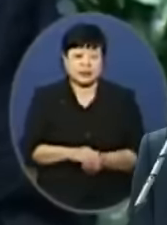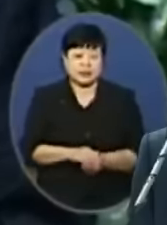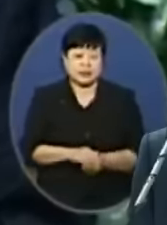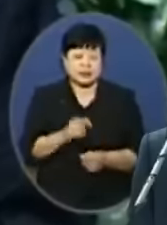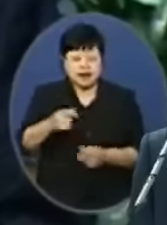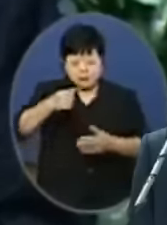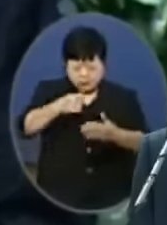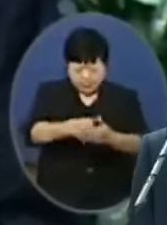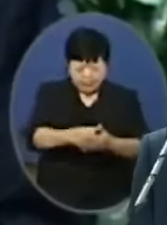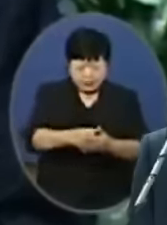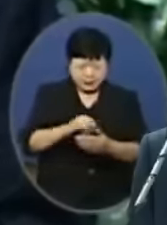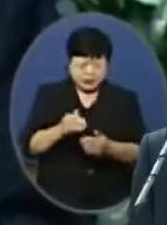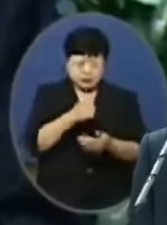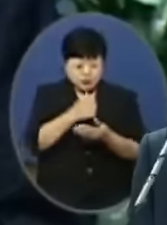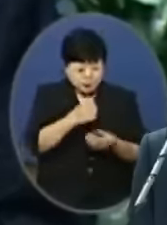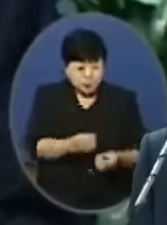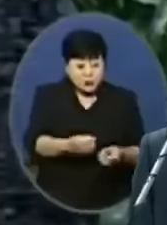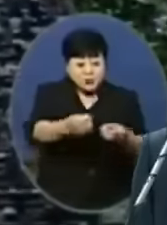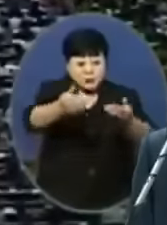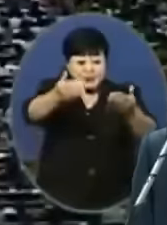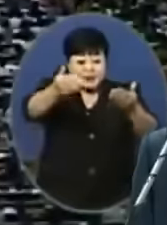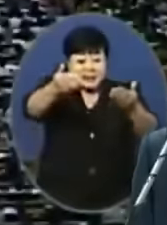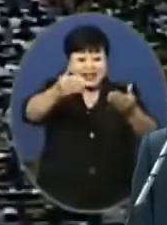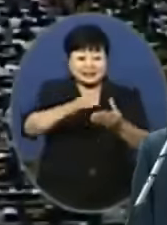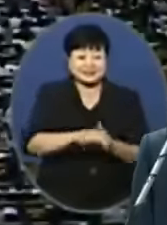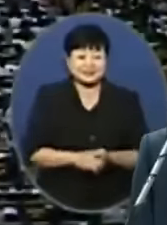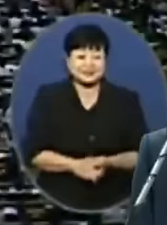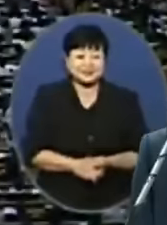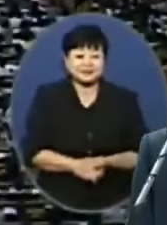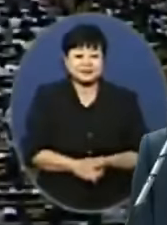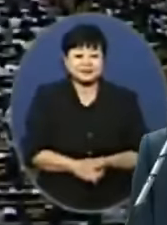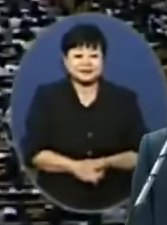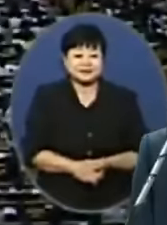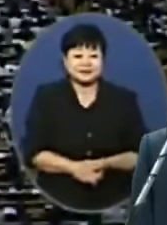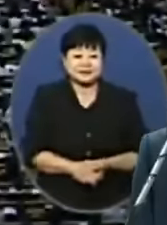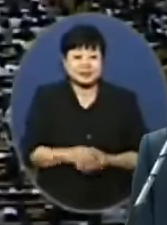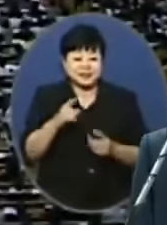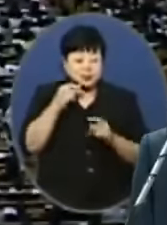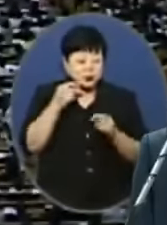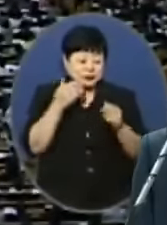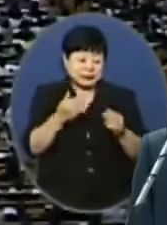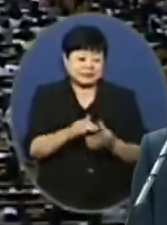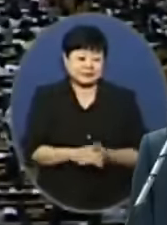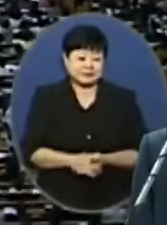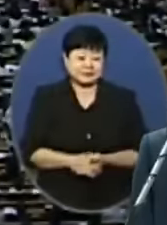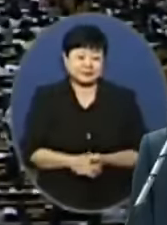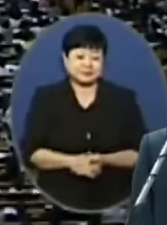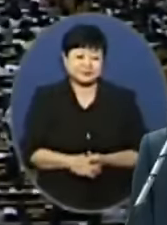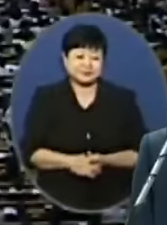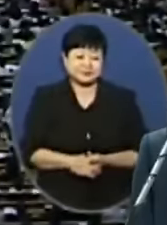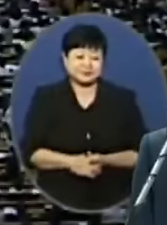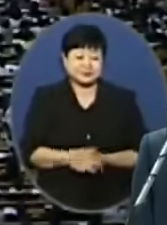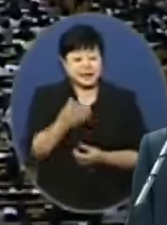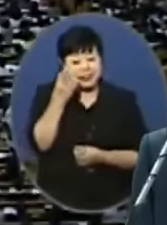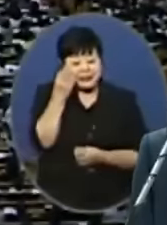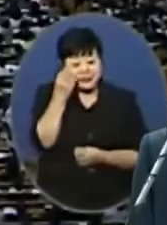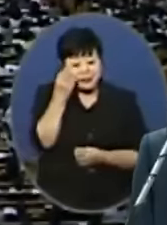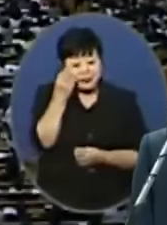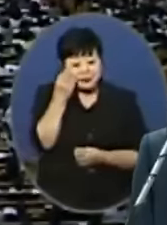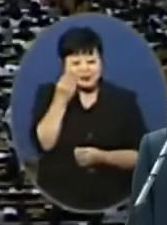강하고 담대한 여러분 되시기를 주님 이름으로 축원합니다. 저는 아주 희한한